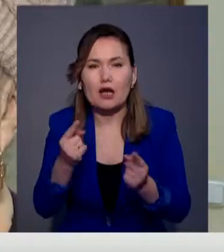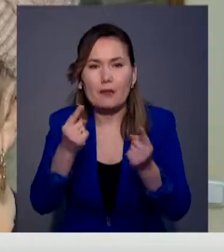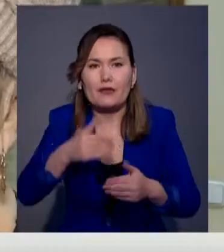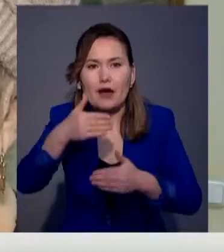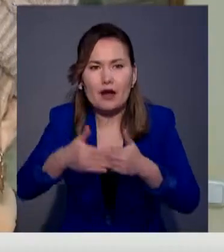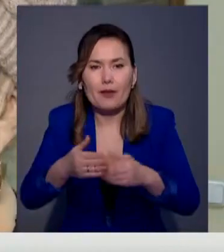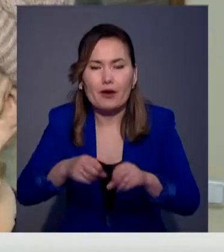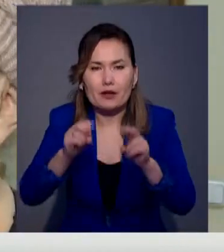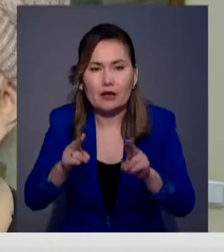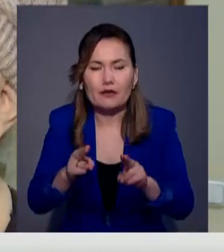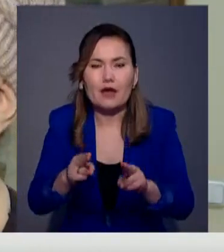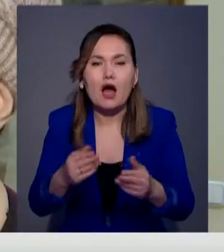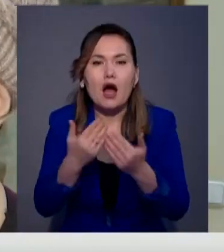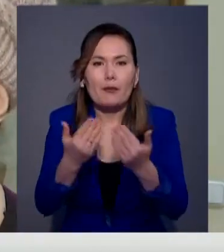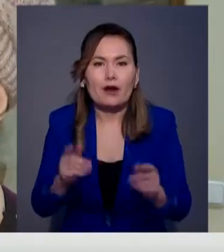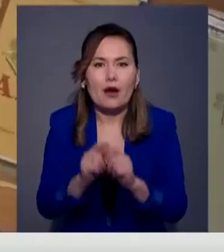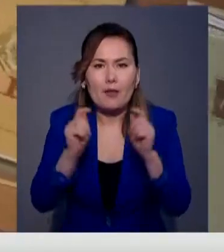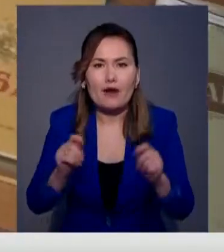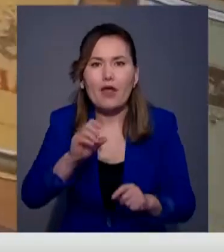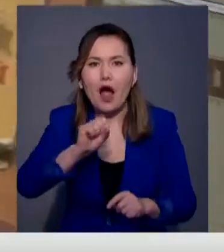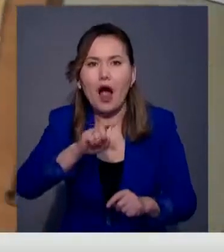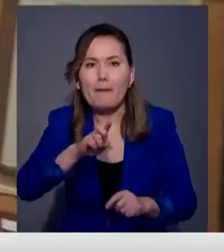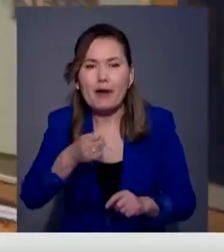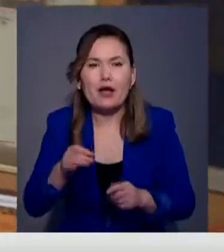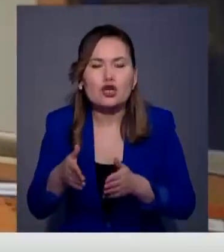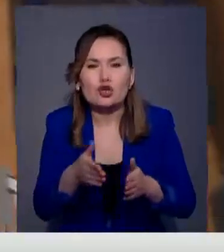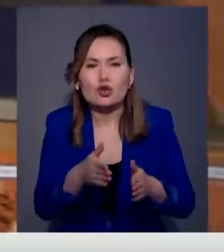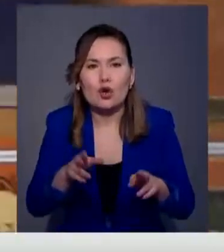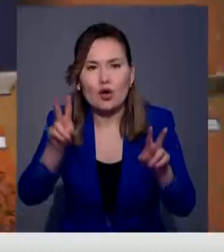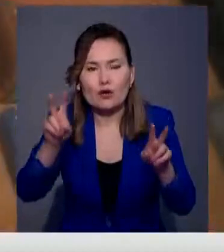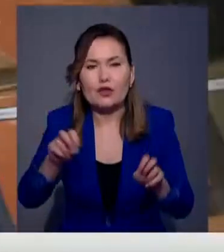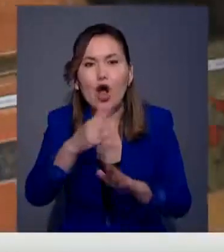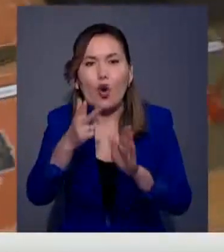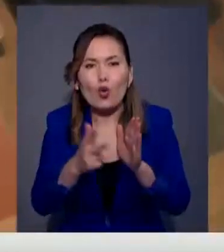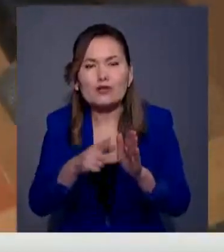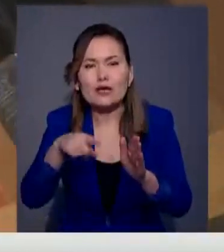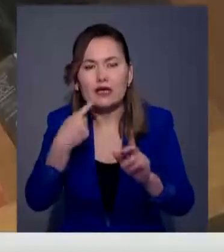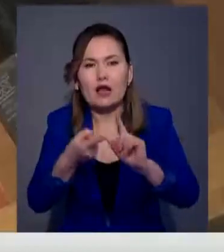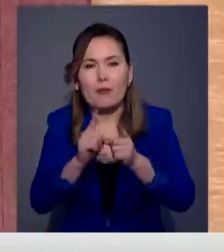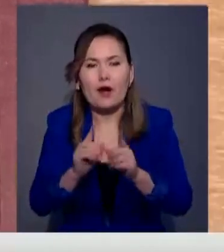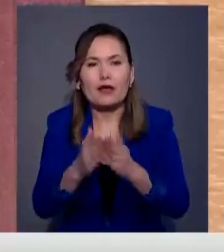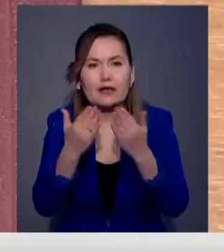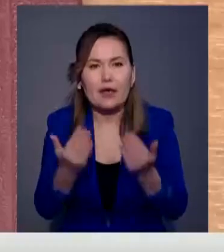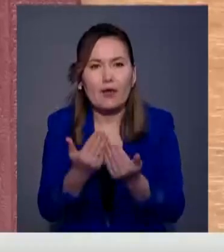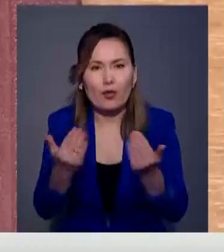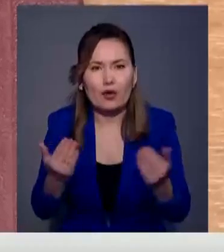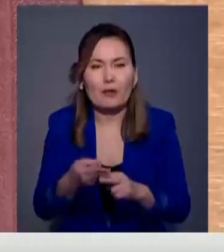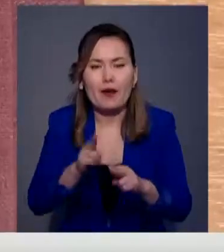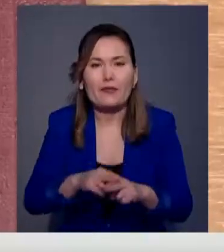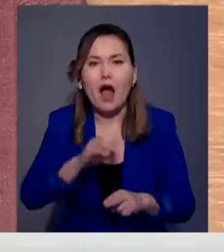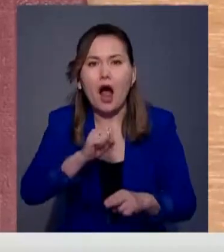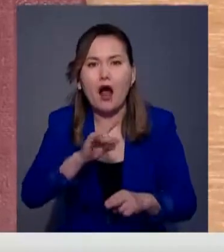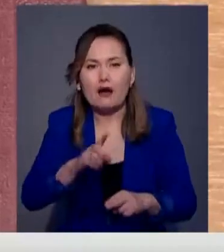қарсаңында арнайы бұрыш ашылып, онда Абай жолы эпопеясының 18 тілдегі нұсқасы қойылды. Айта кету керек,